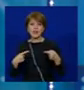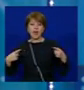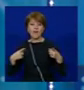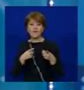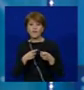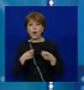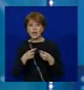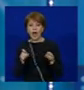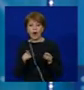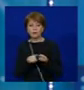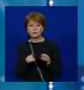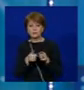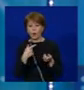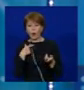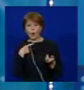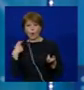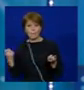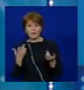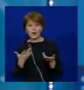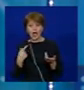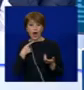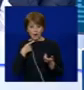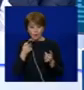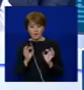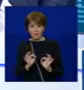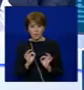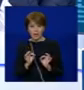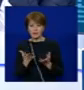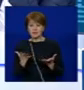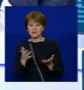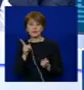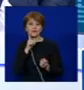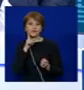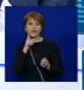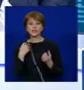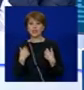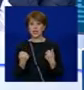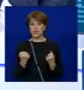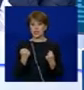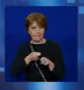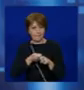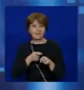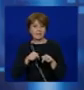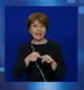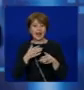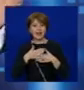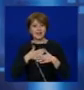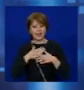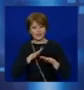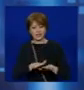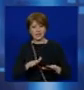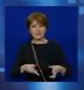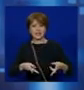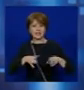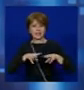от малкото в Европа, които я губим. И я губим в момента с страшно много човешки животи. Георги Свиленски. Върнат. А тези на